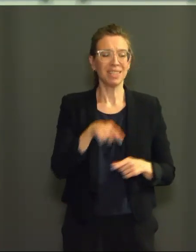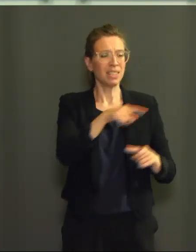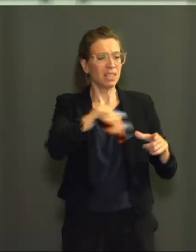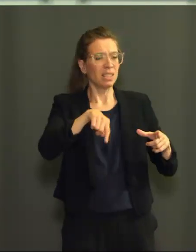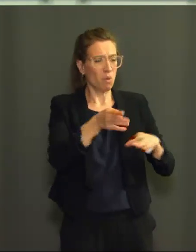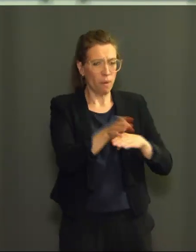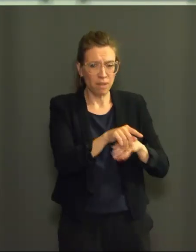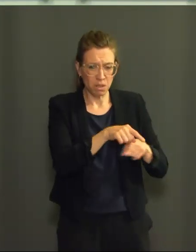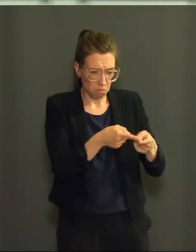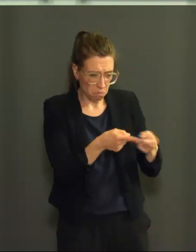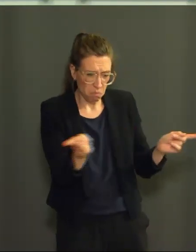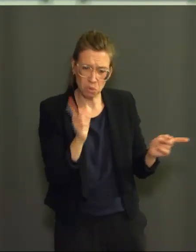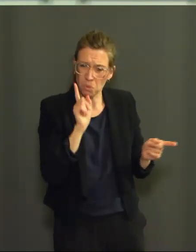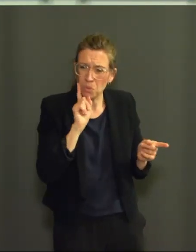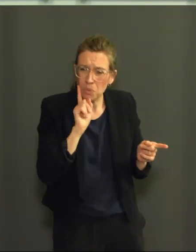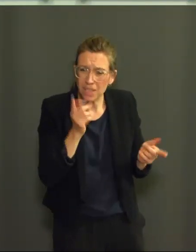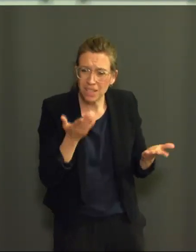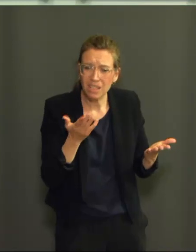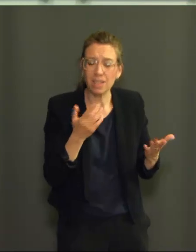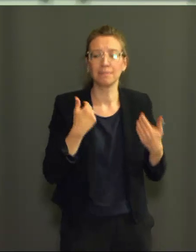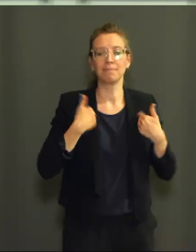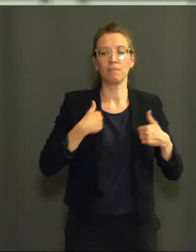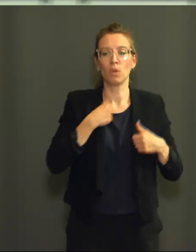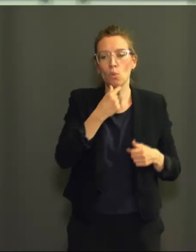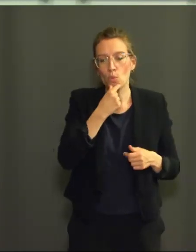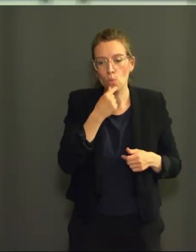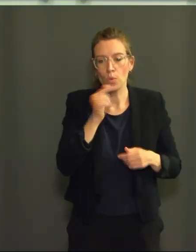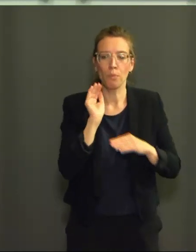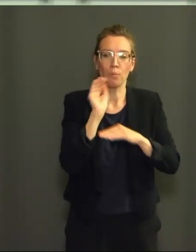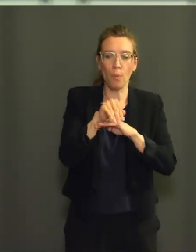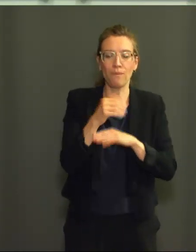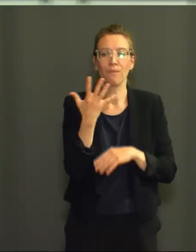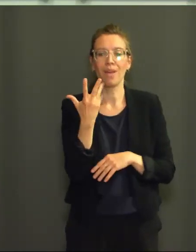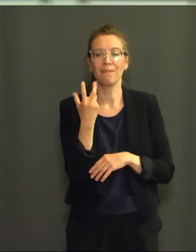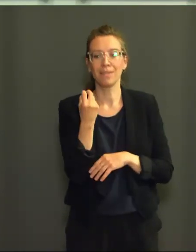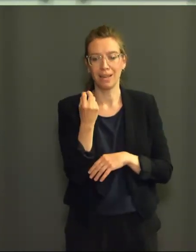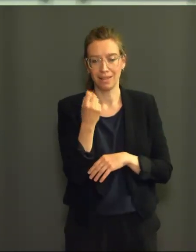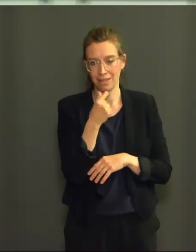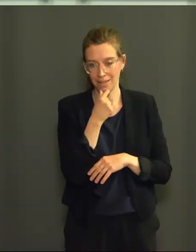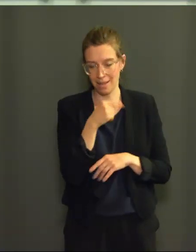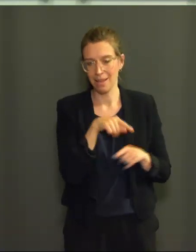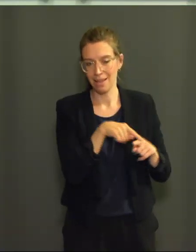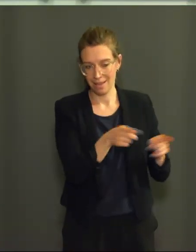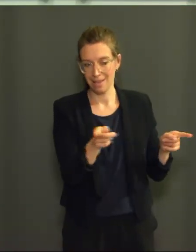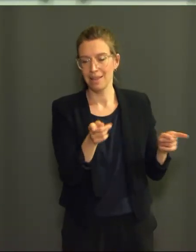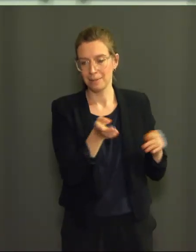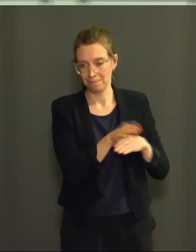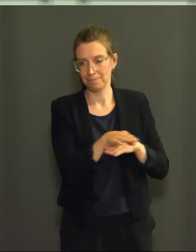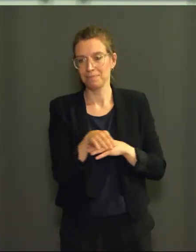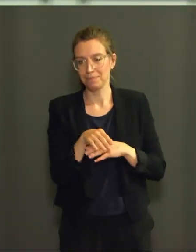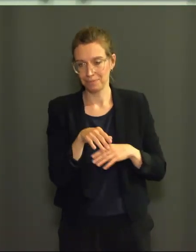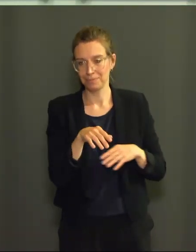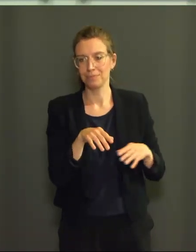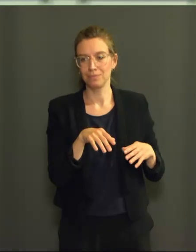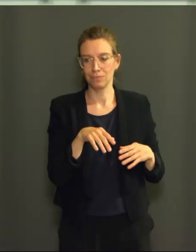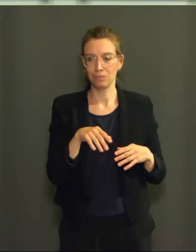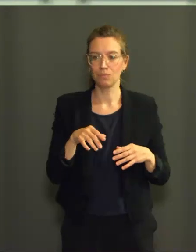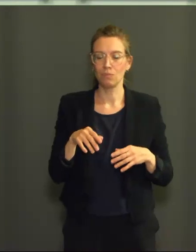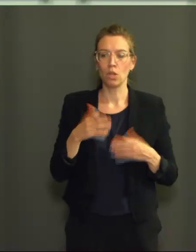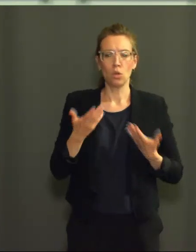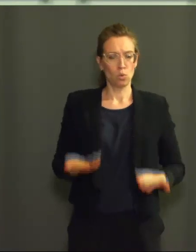In de woonzorgcentra blijft de situatie over het algemeen relatief gunstig en stabiel, met een klein aantal besmettingen